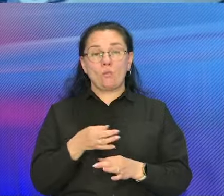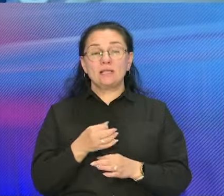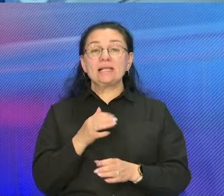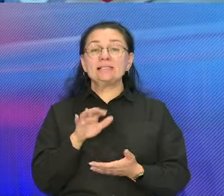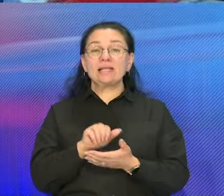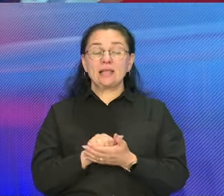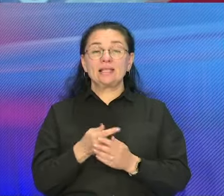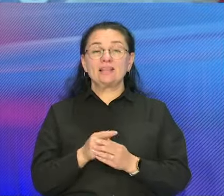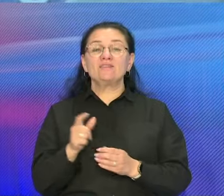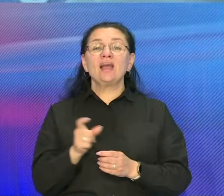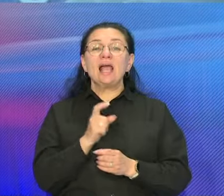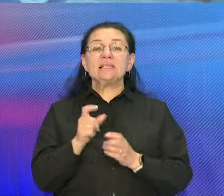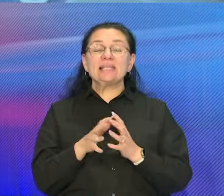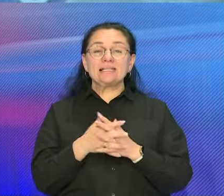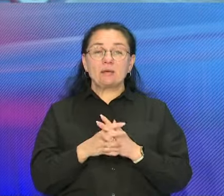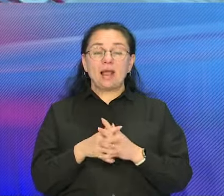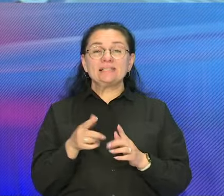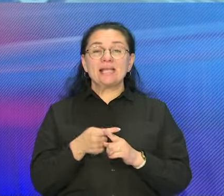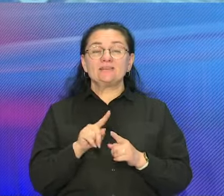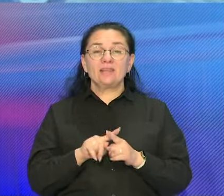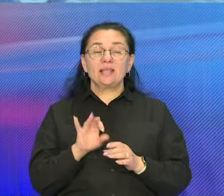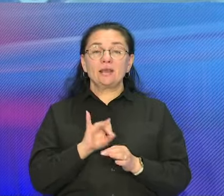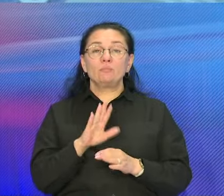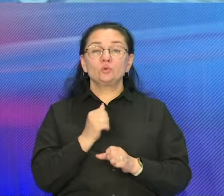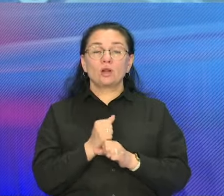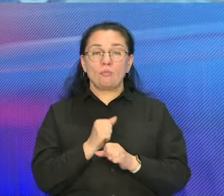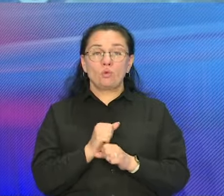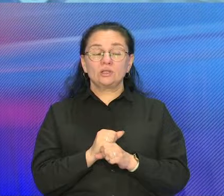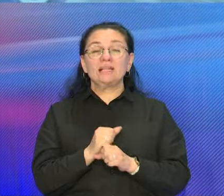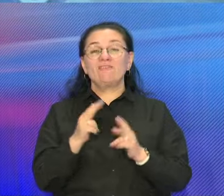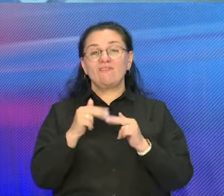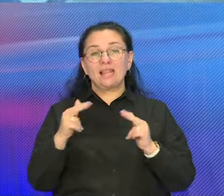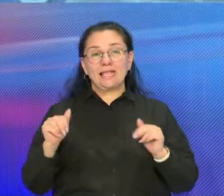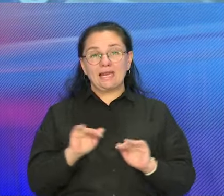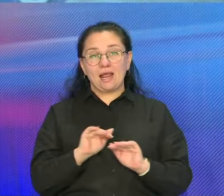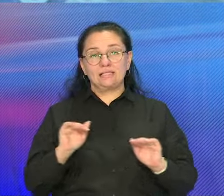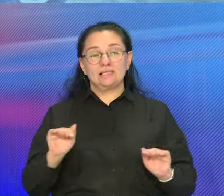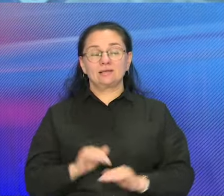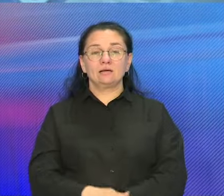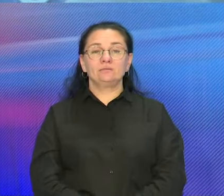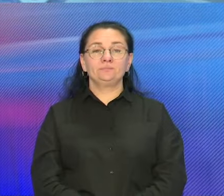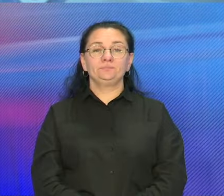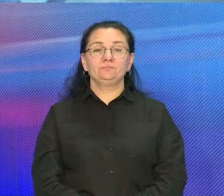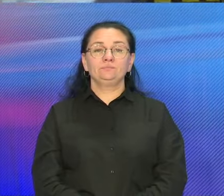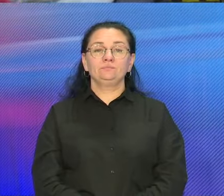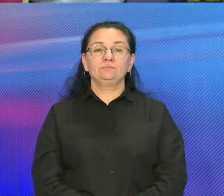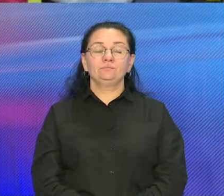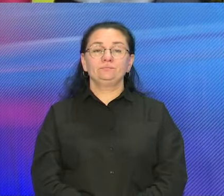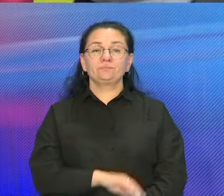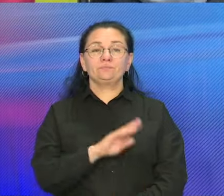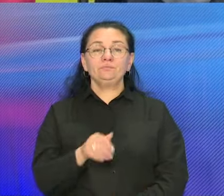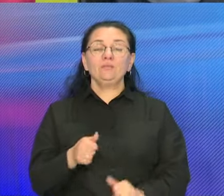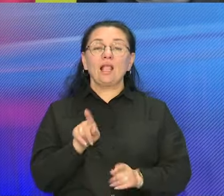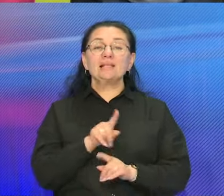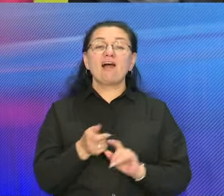господарцы на предприемствах в Удовле, працуются вожатыми у детячих оздоровленших лагерах За мест